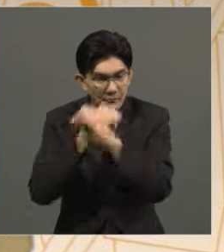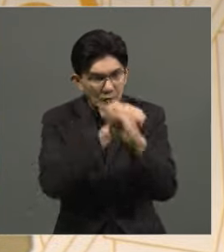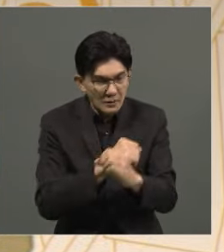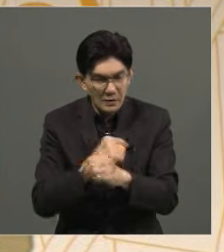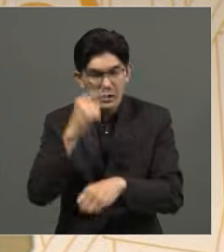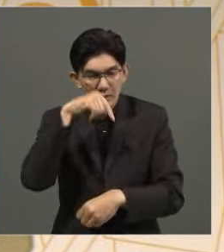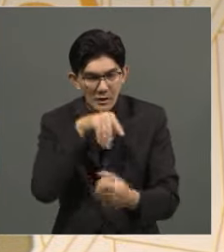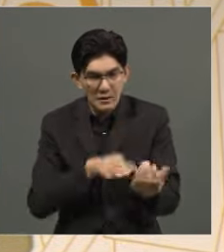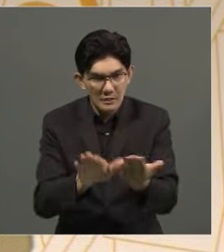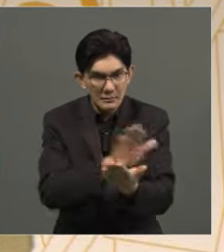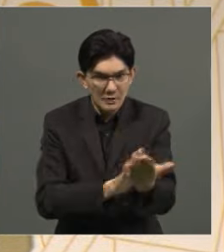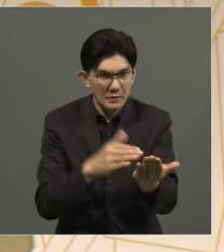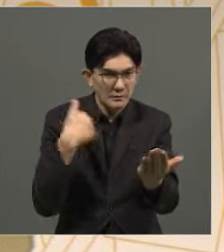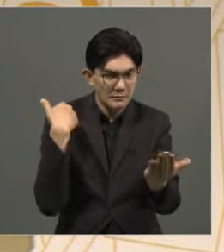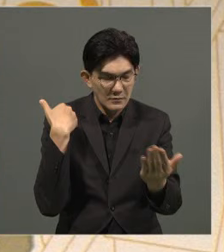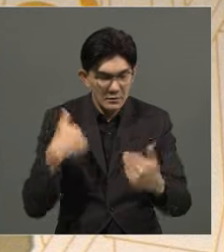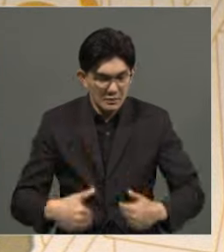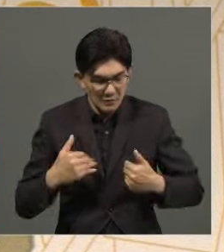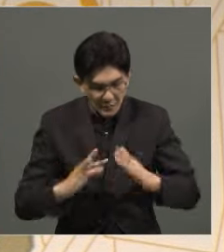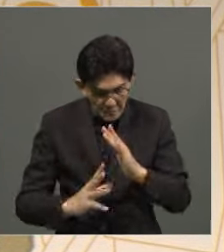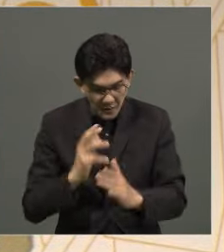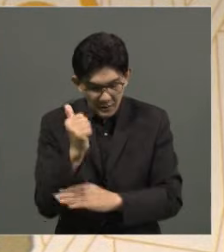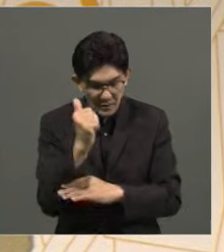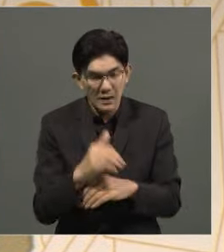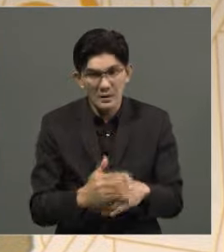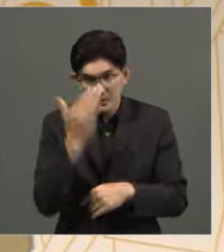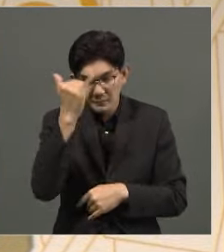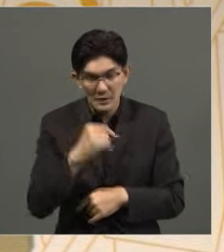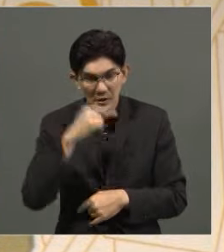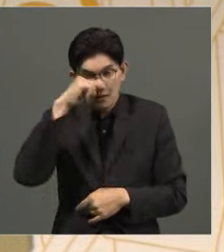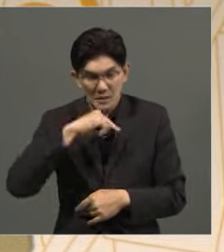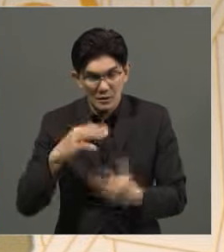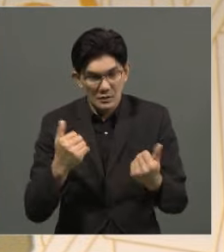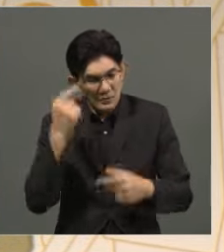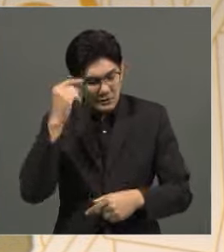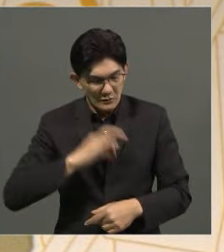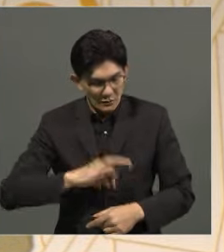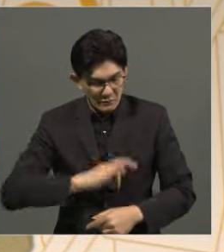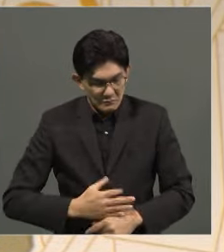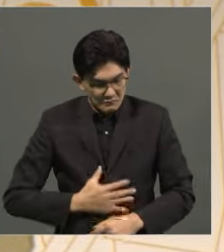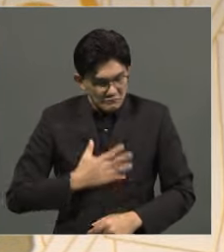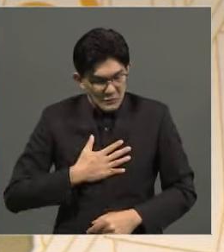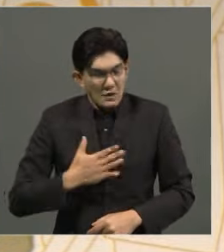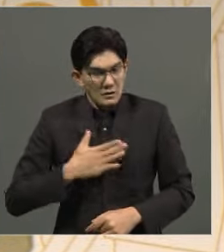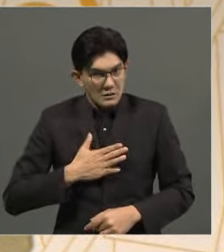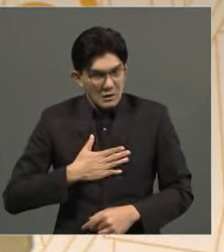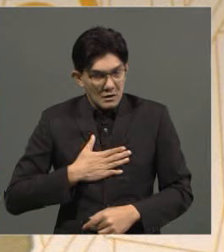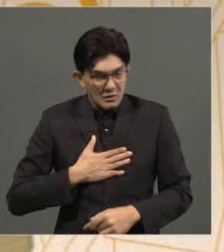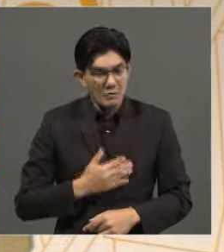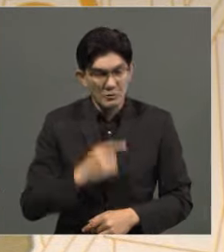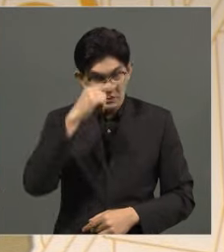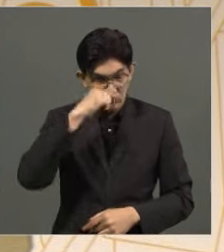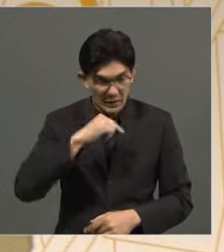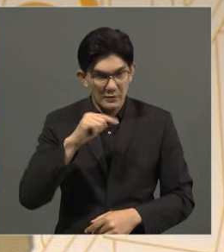าติเพื่อความอยู่รอดทำไมความเป็นคนไทยเราถึงมีความภาคภูมิใจว่าเราเป็นประเทศ